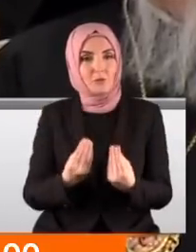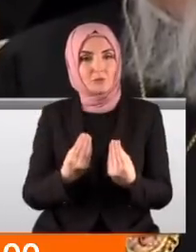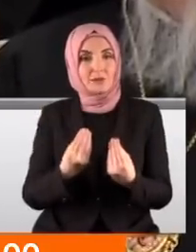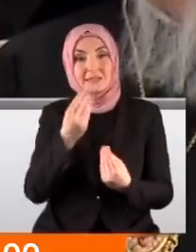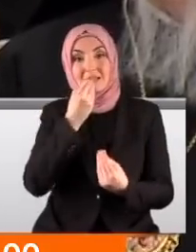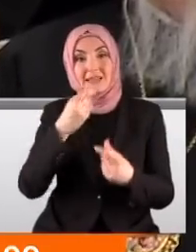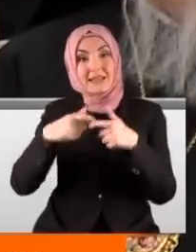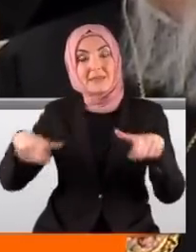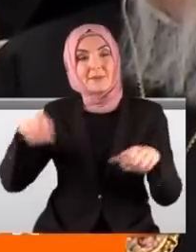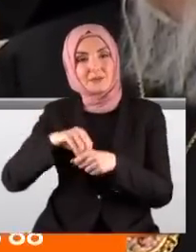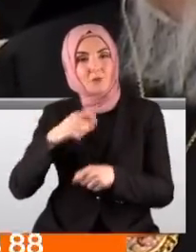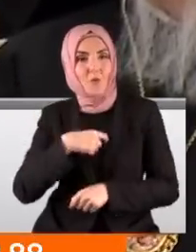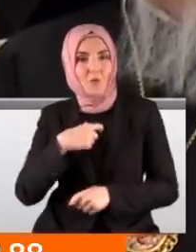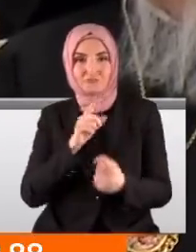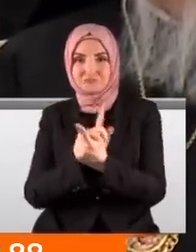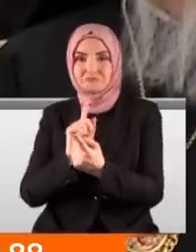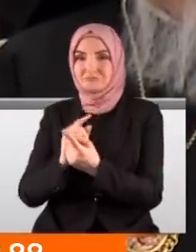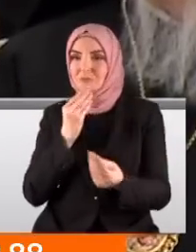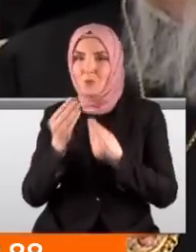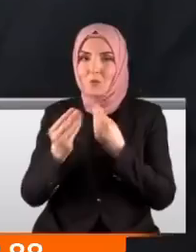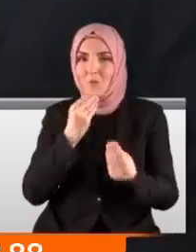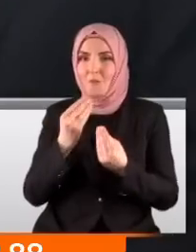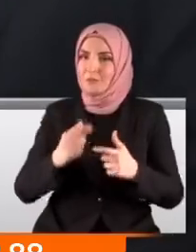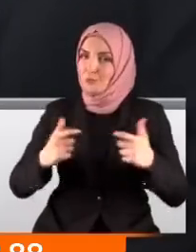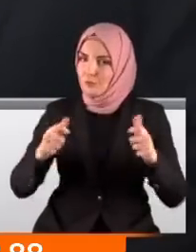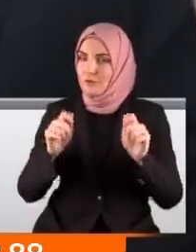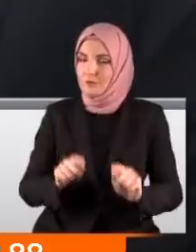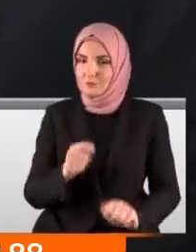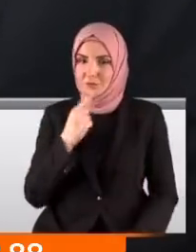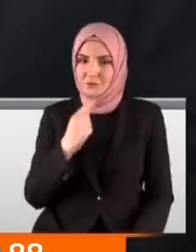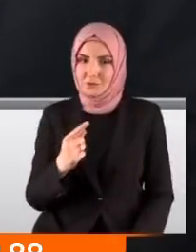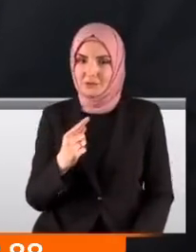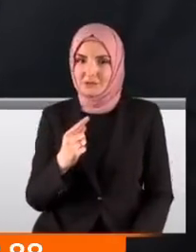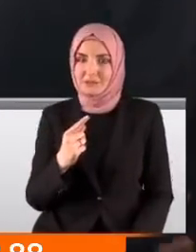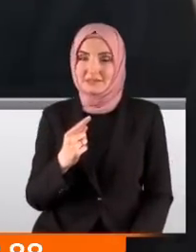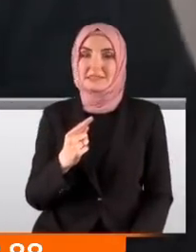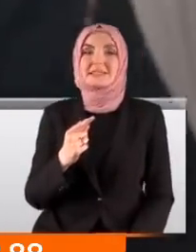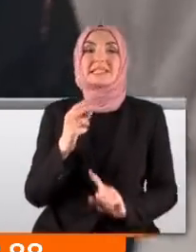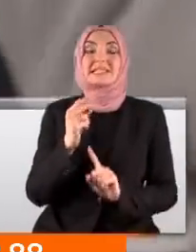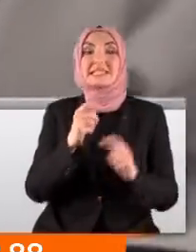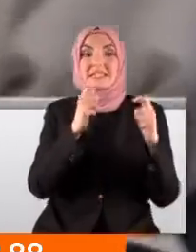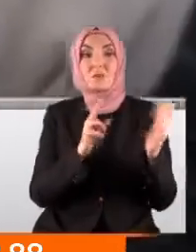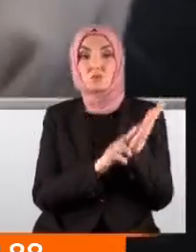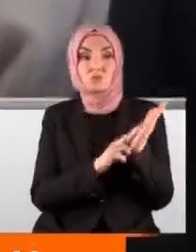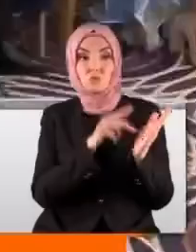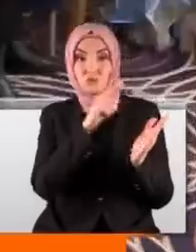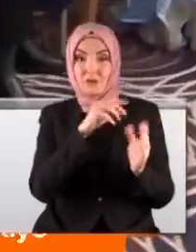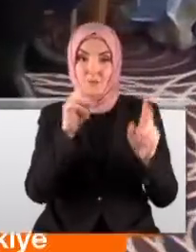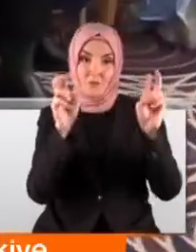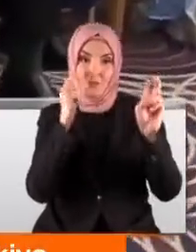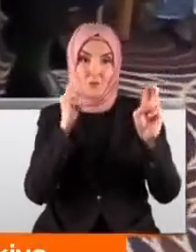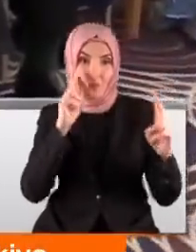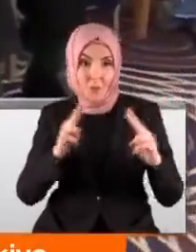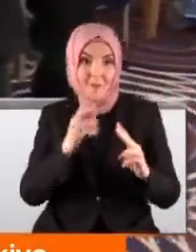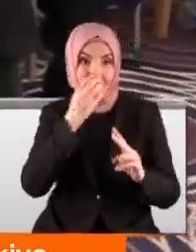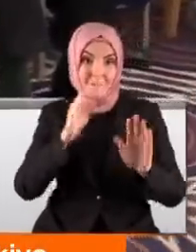de özel muhabbetimizi geliştireceğiz. İsveç'in üyeliğini görüşmeyi bekleyen Stoltenberg'i de unutmadı.